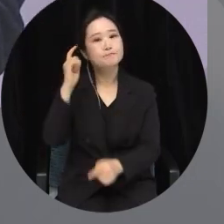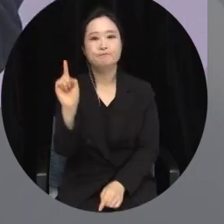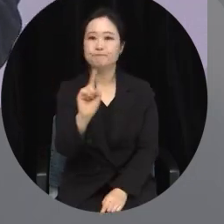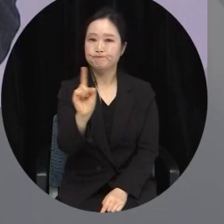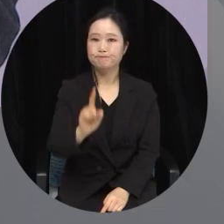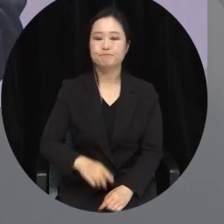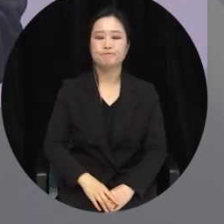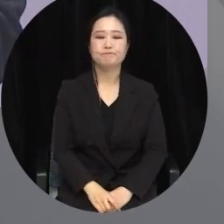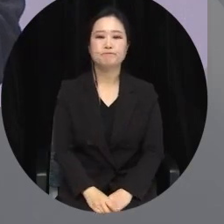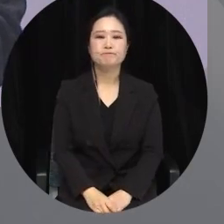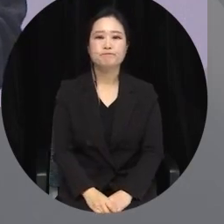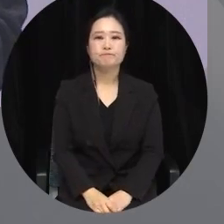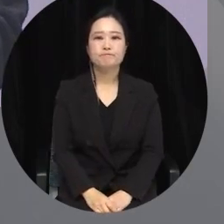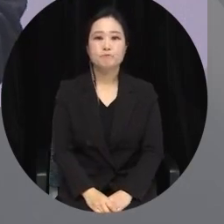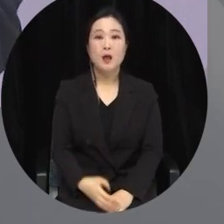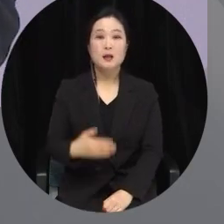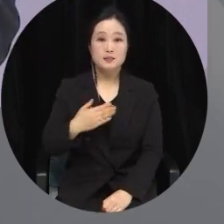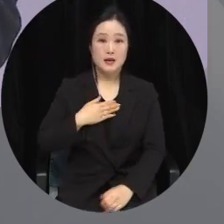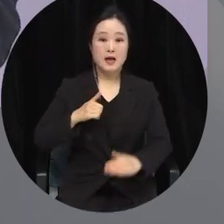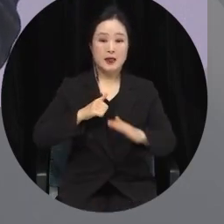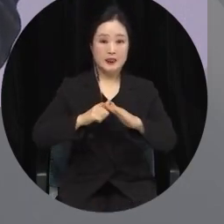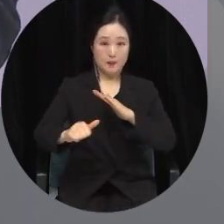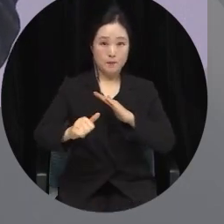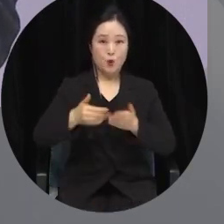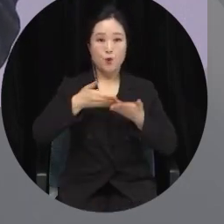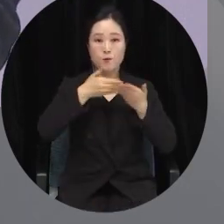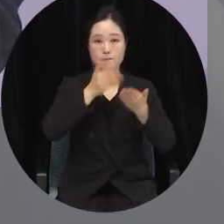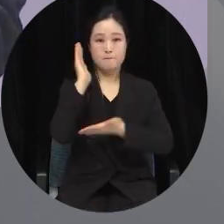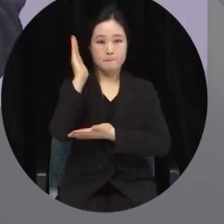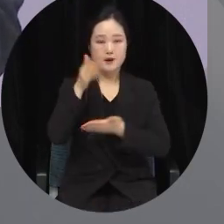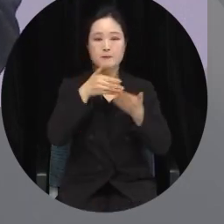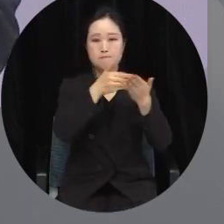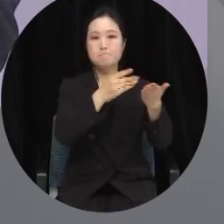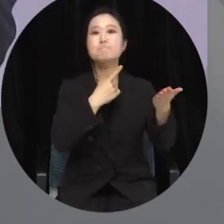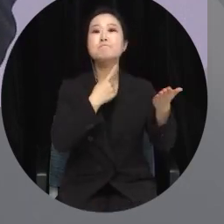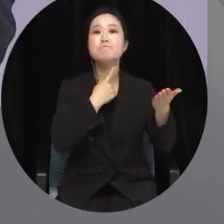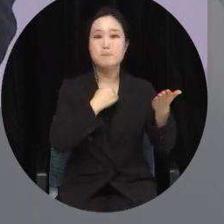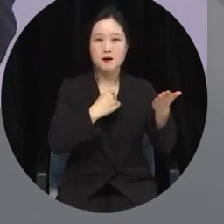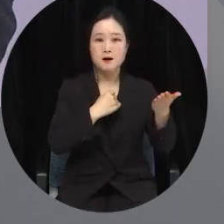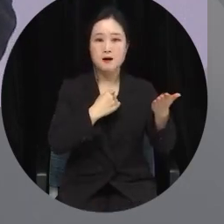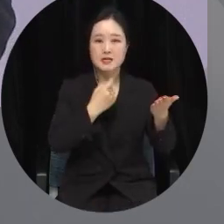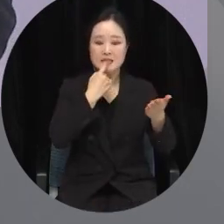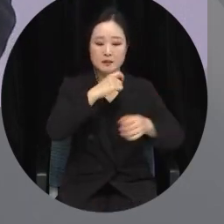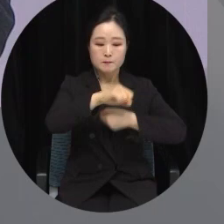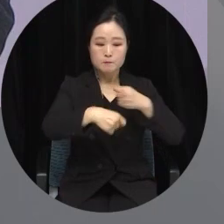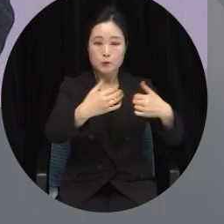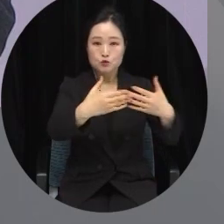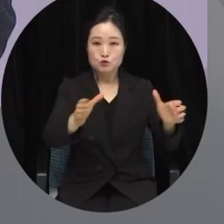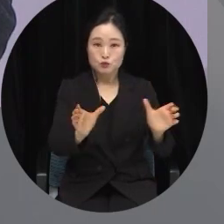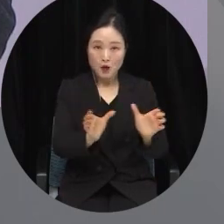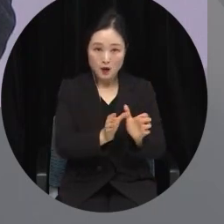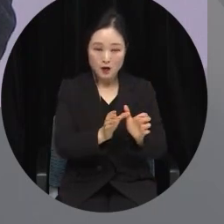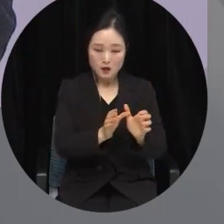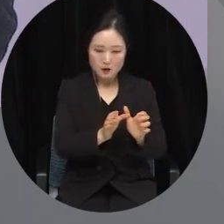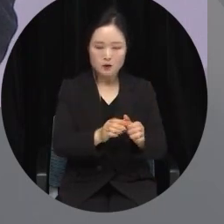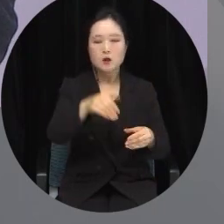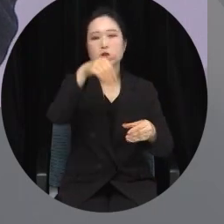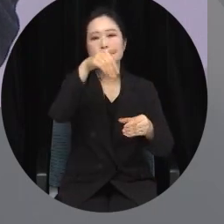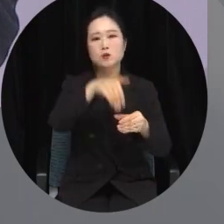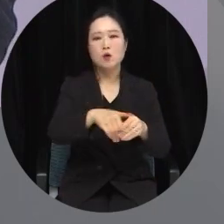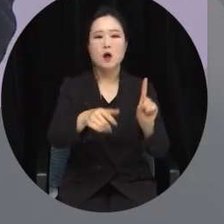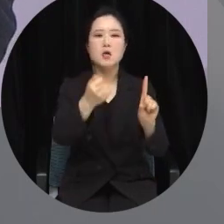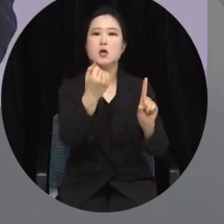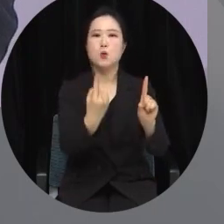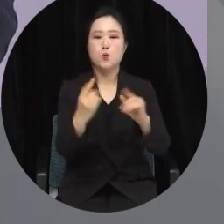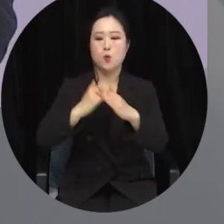간병비 급여화는 제가 대표 발의했고 저희 민주당이 이번 총선 1호 공약으로 했습니다. 그리고 이게 발표되자마자